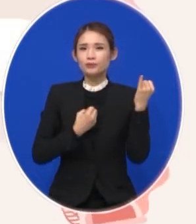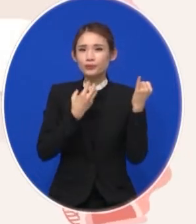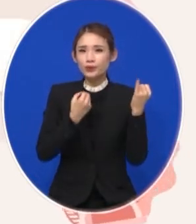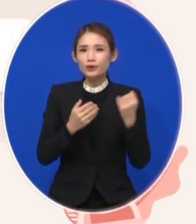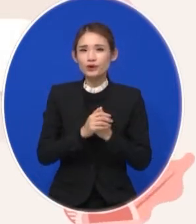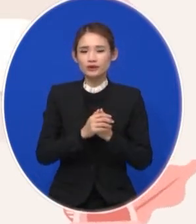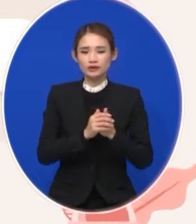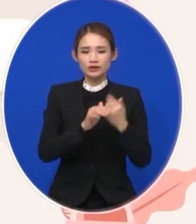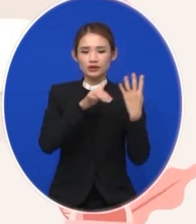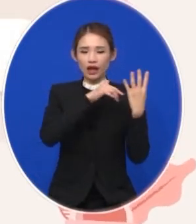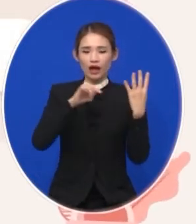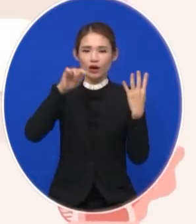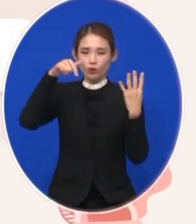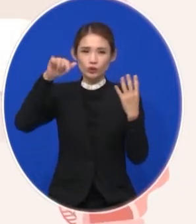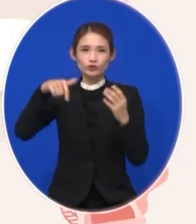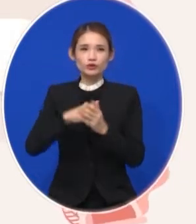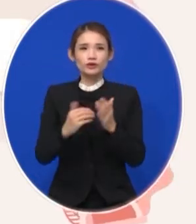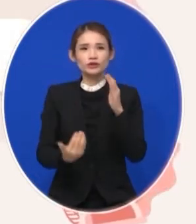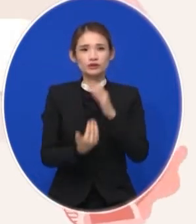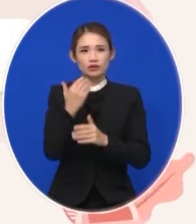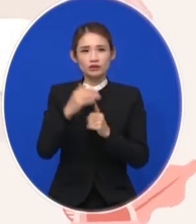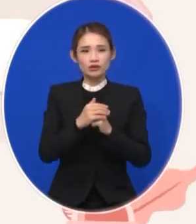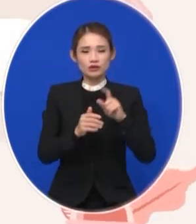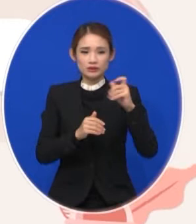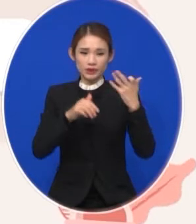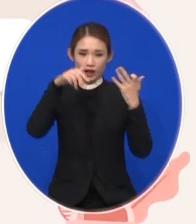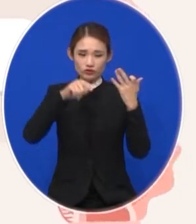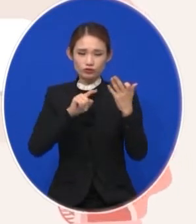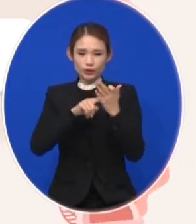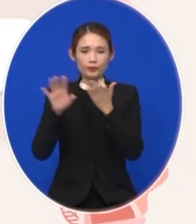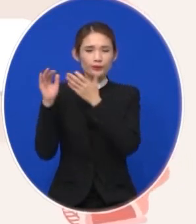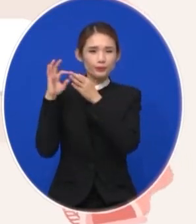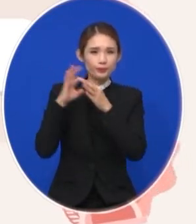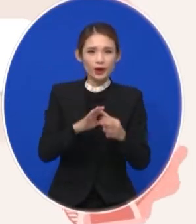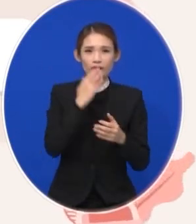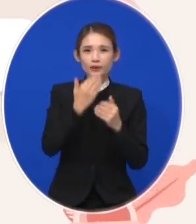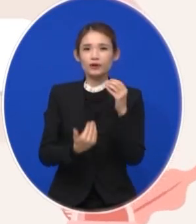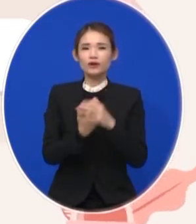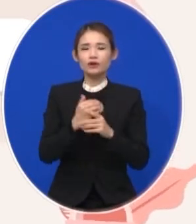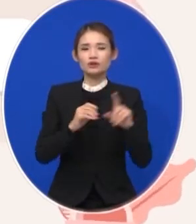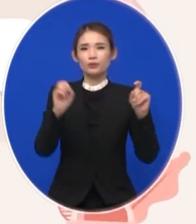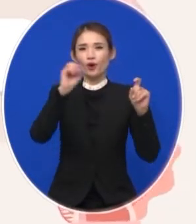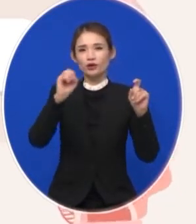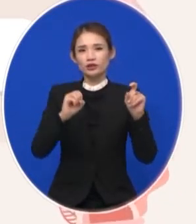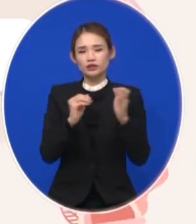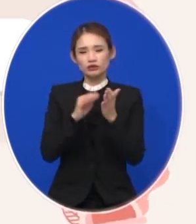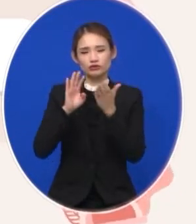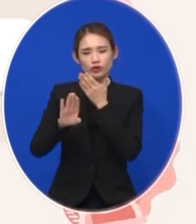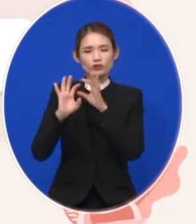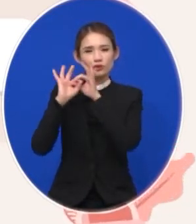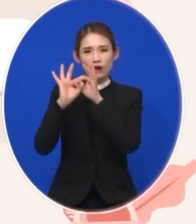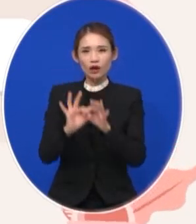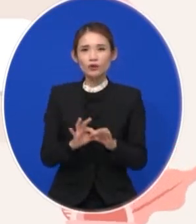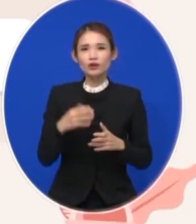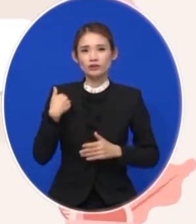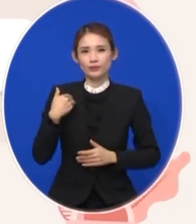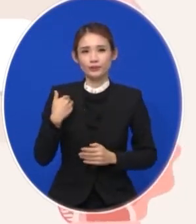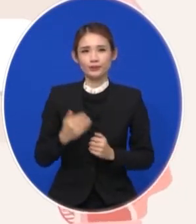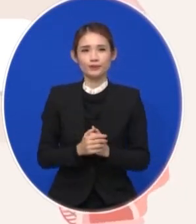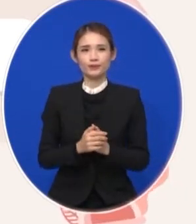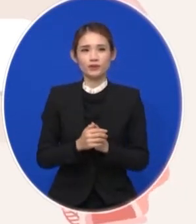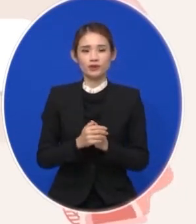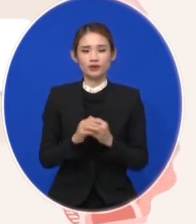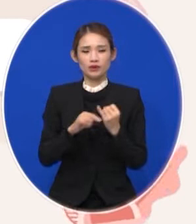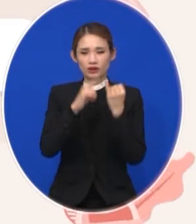입덧은 4에서 5주에 시작해서 14주까지 이어질 수 있습니다. 10% 정도는 14주가 지나서도 지속될 수